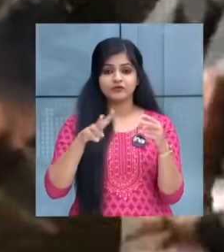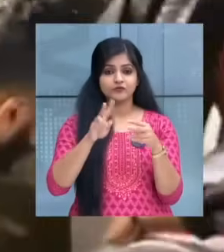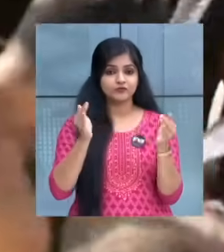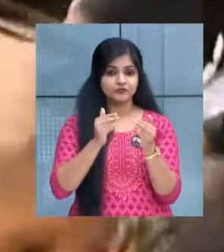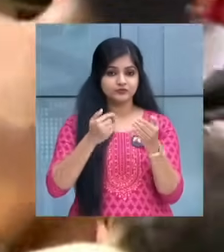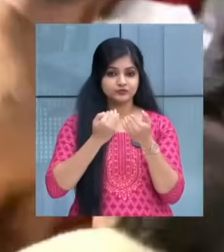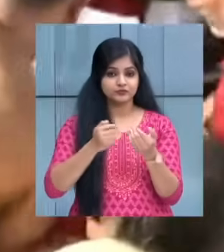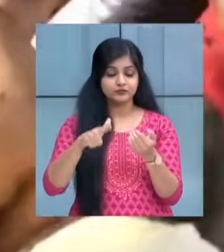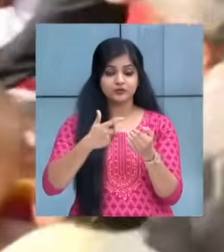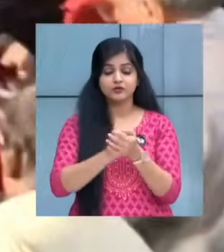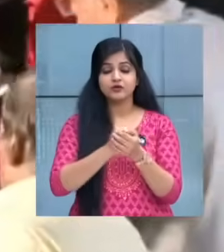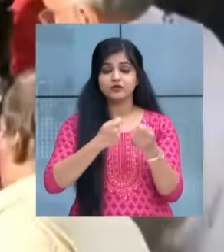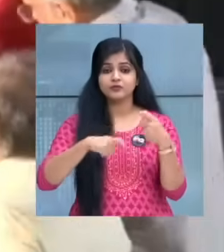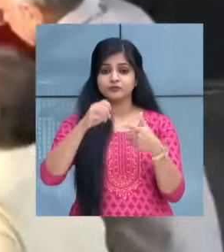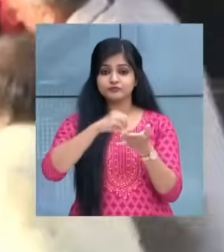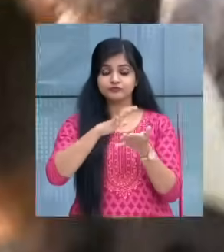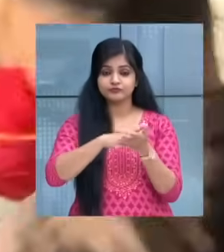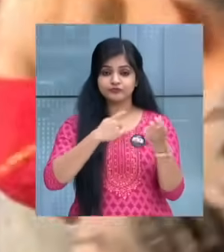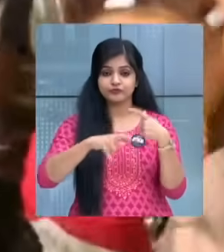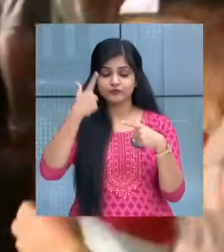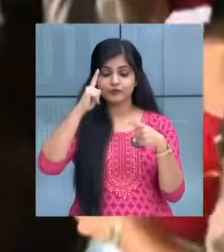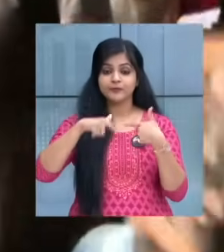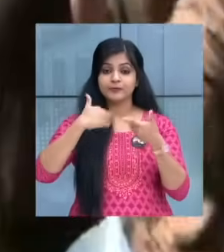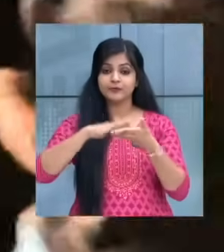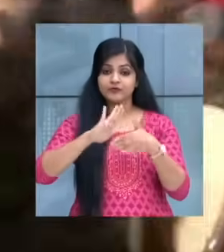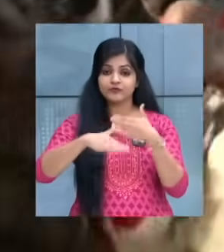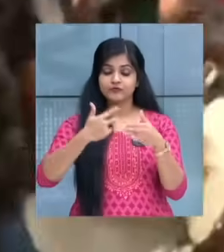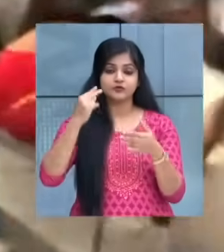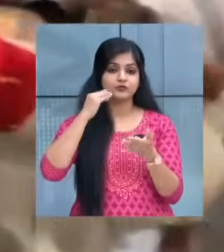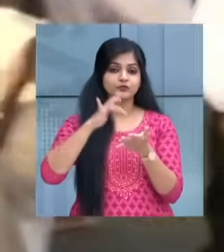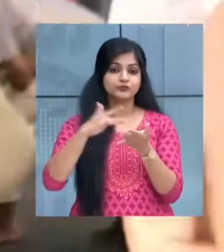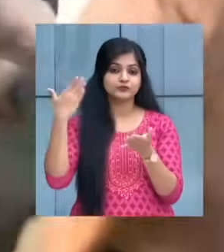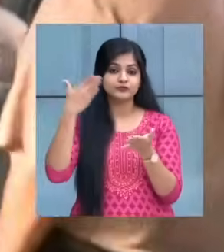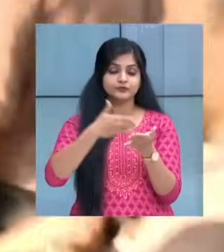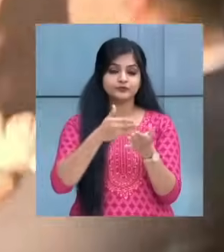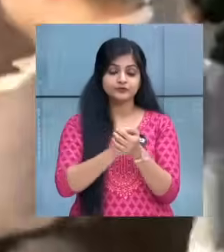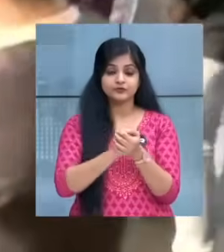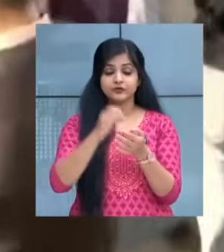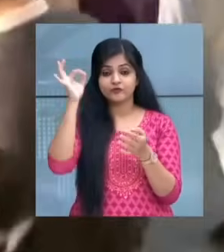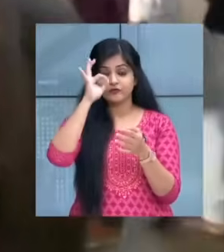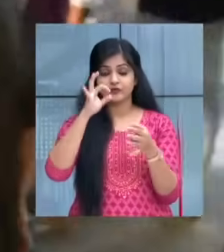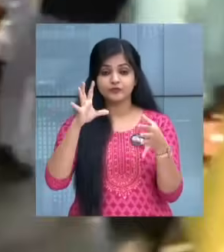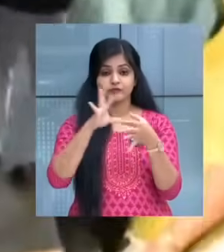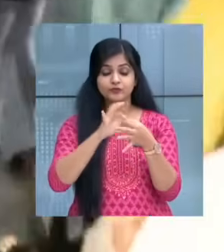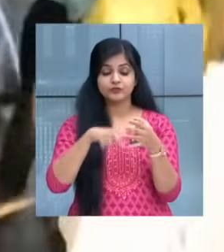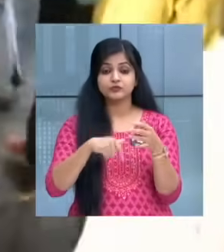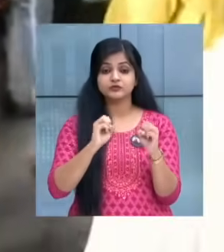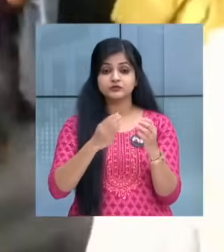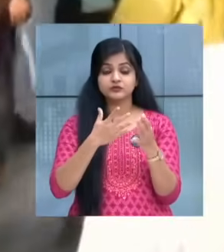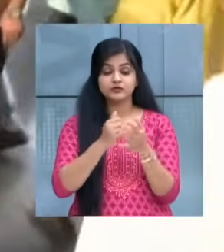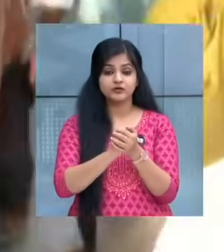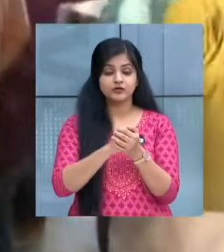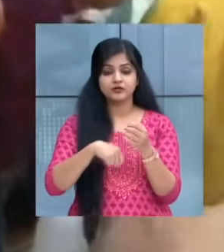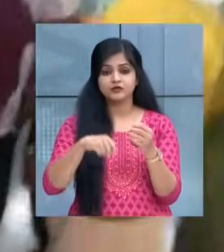പിന്നീട് റിയൽ എസ്റ്റേറ്റ് സാധ്യത തേടിയാണ് വിവാഹിതരായതിനു ശേഷം തിരുവനന്തപുരത്തേക്ക് എത്തുന്നത്. പക്ഷേ സിനിമയുമായി ബന്ധം തുടങ്ങുന്നത് പോലും പിന്നീട്